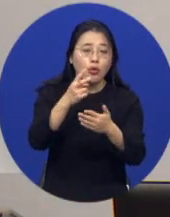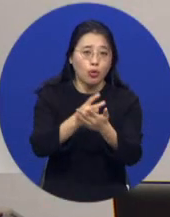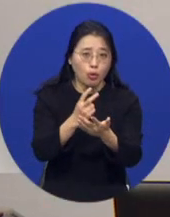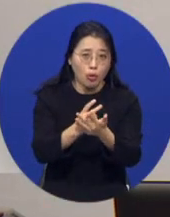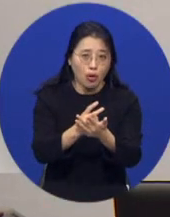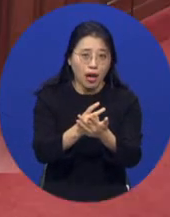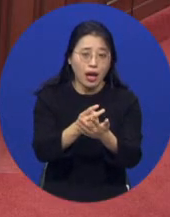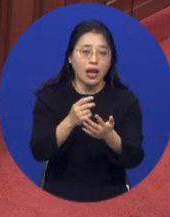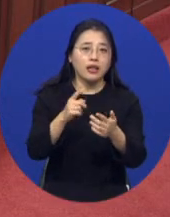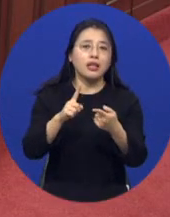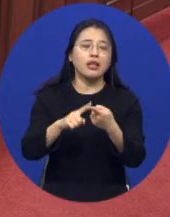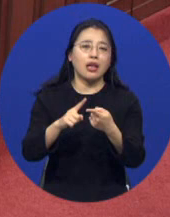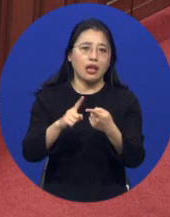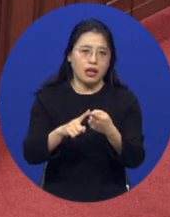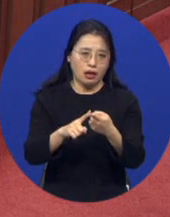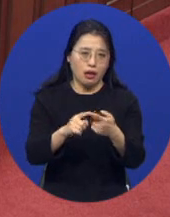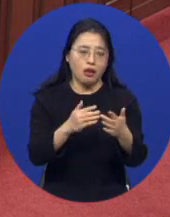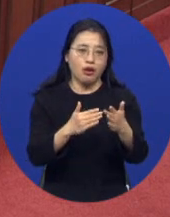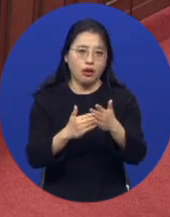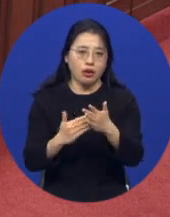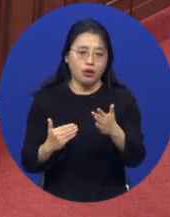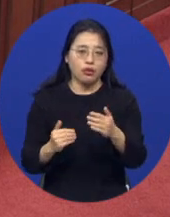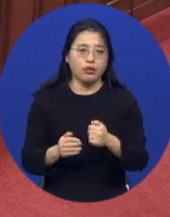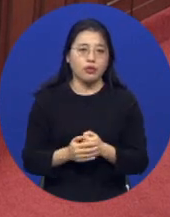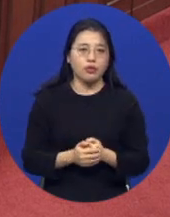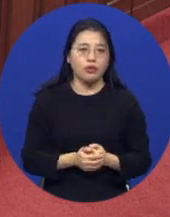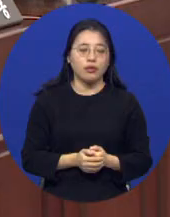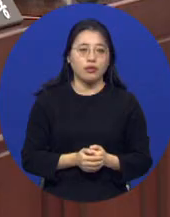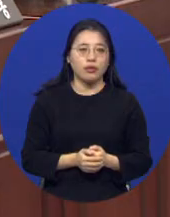토론을 벌인 끝에 표결에서 부결시켰습니다